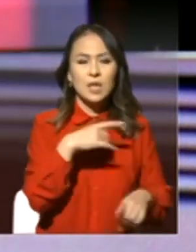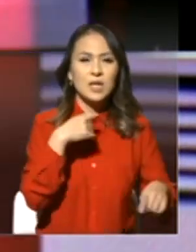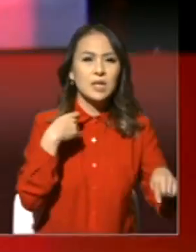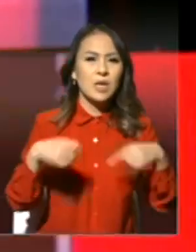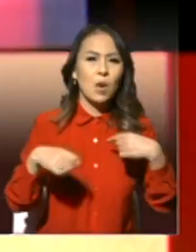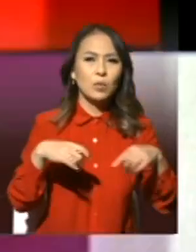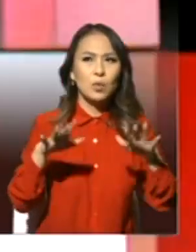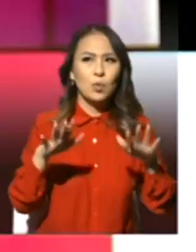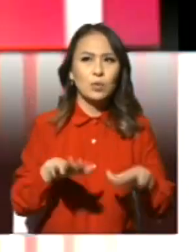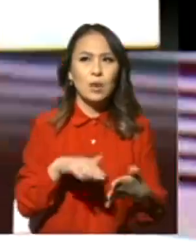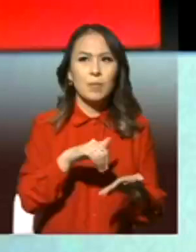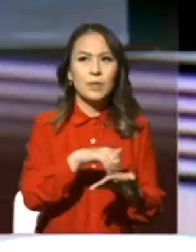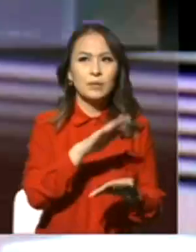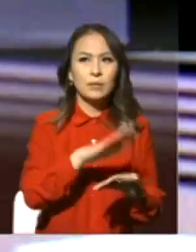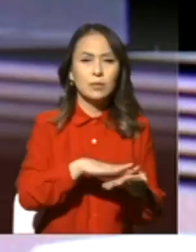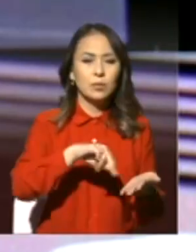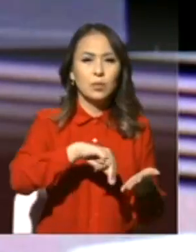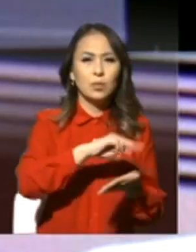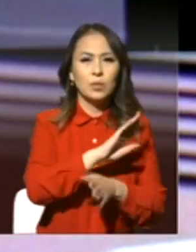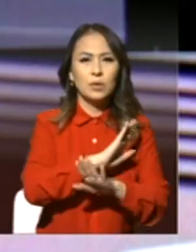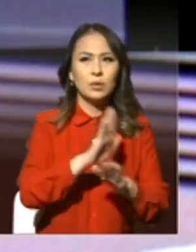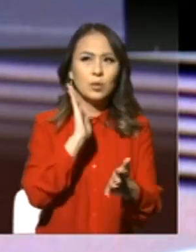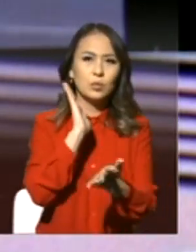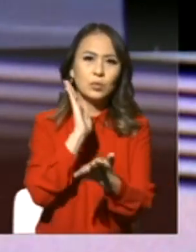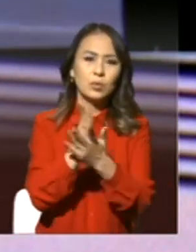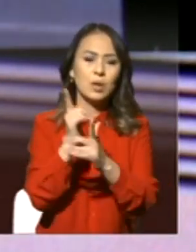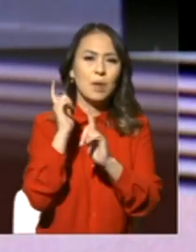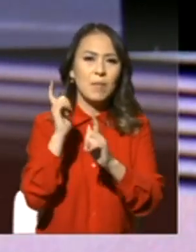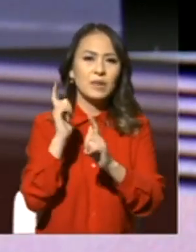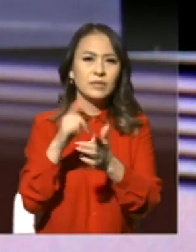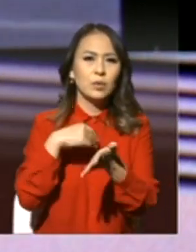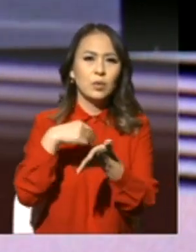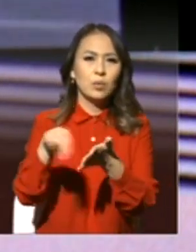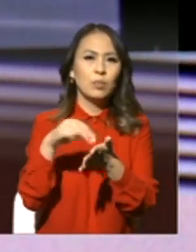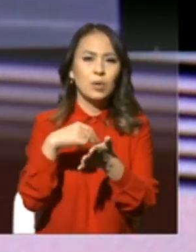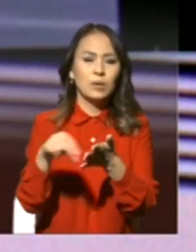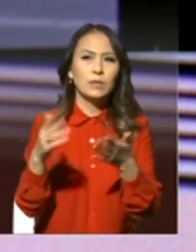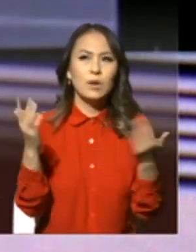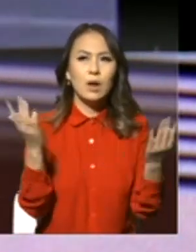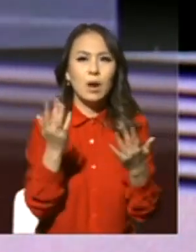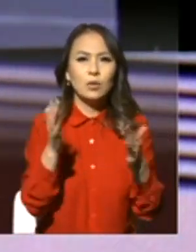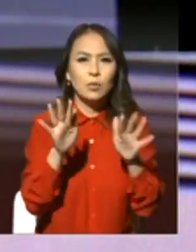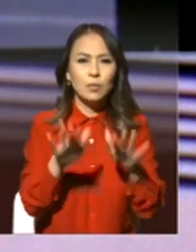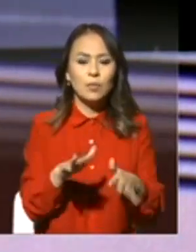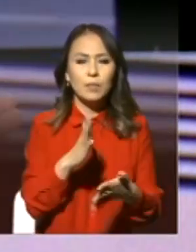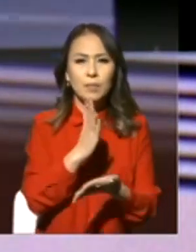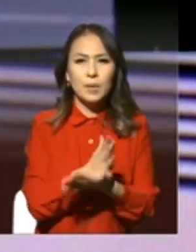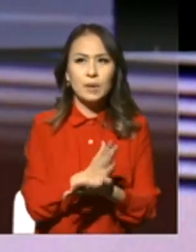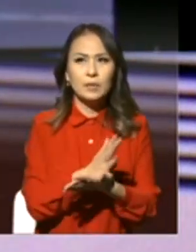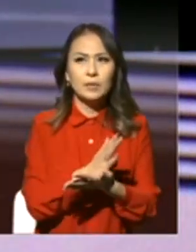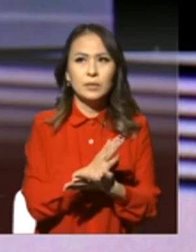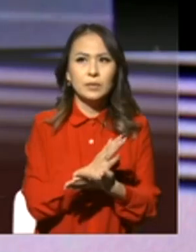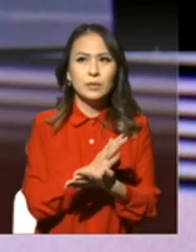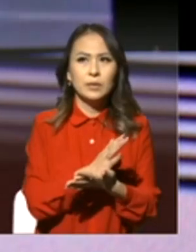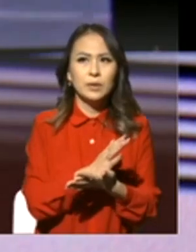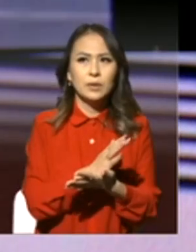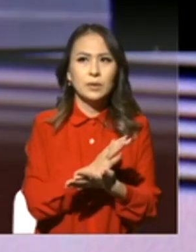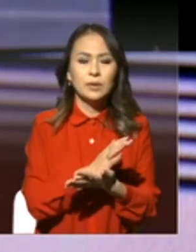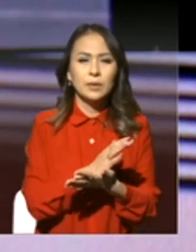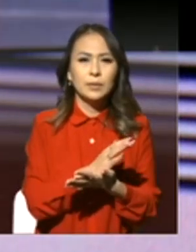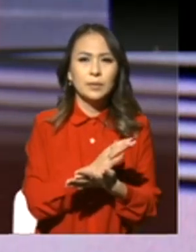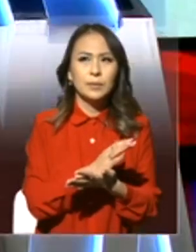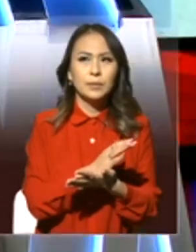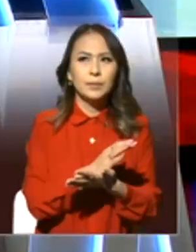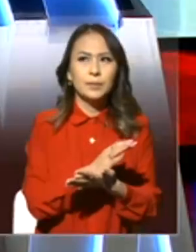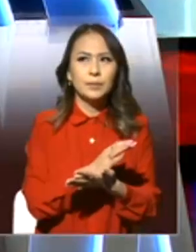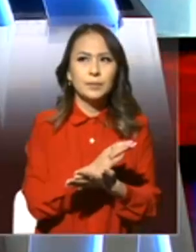орындардан, оптовиктерден алмайды, тура поставщиктерден алады. Қай поставщик бар екенін соған тура келісесіз ғой.